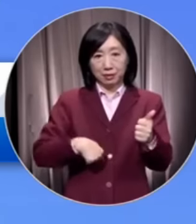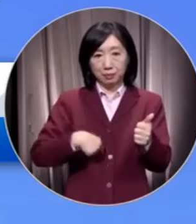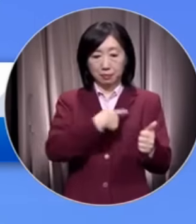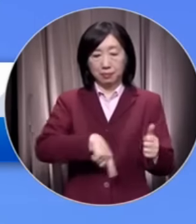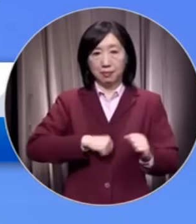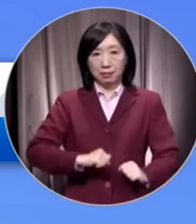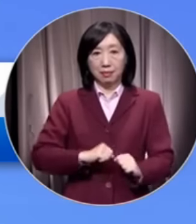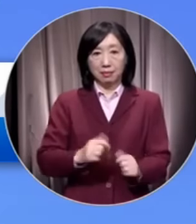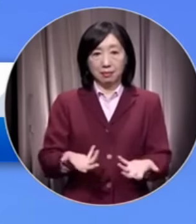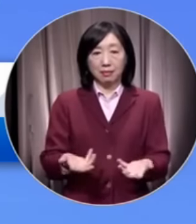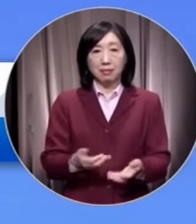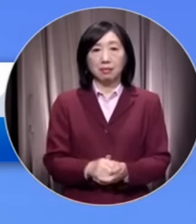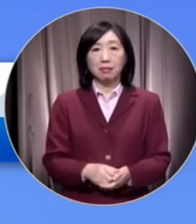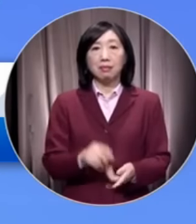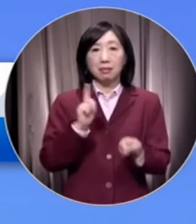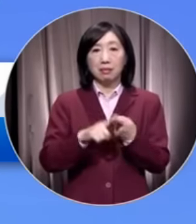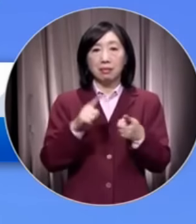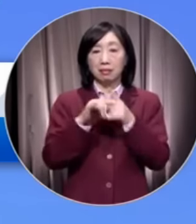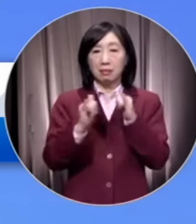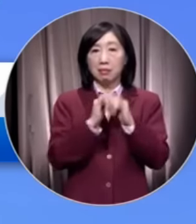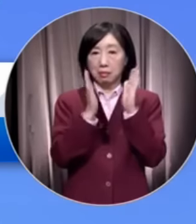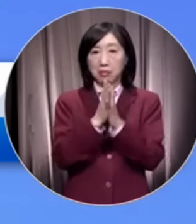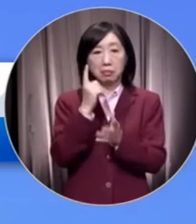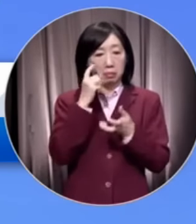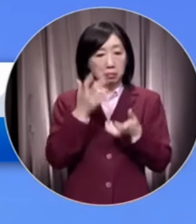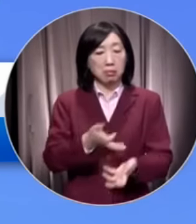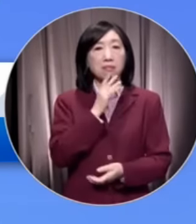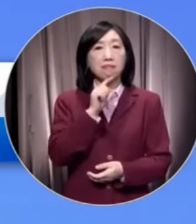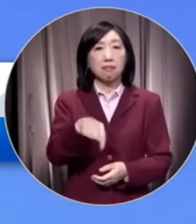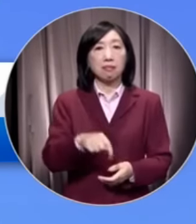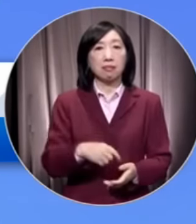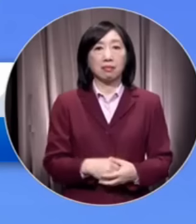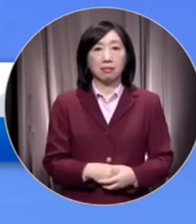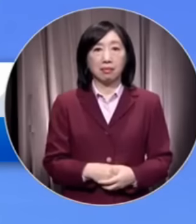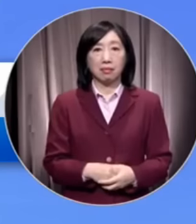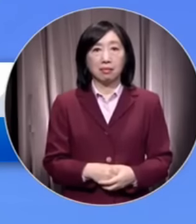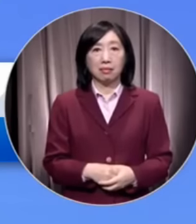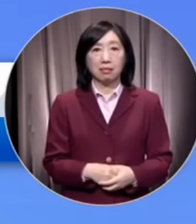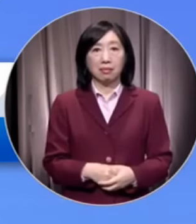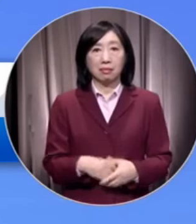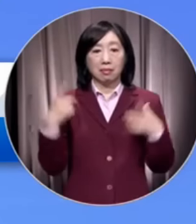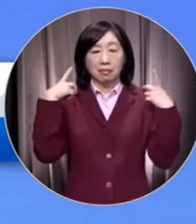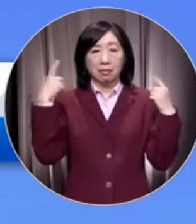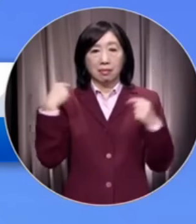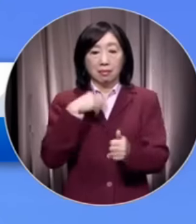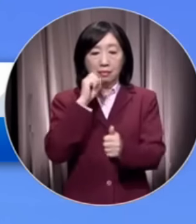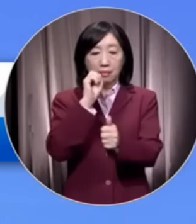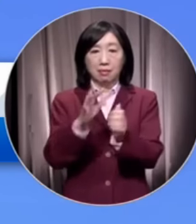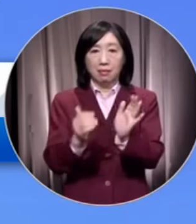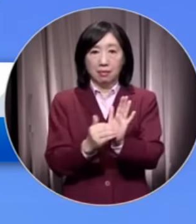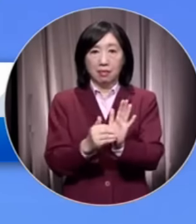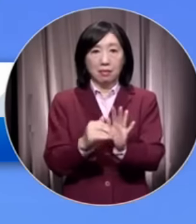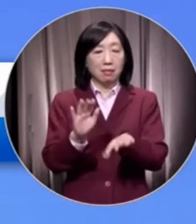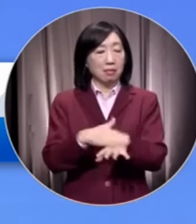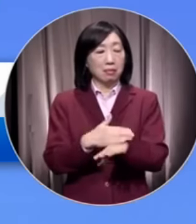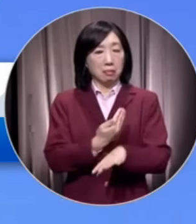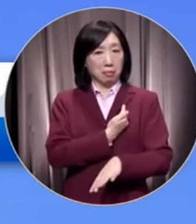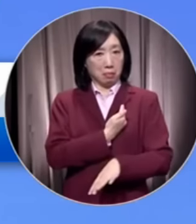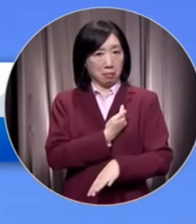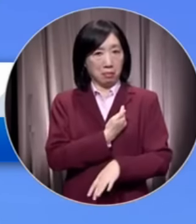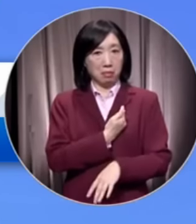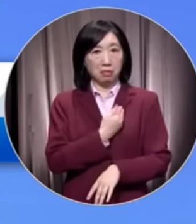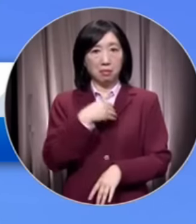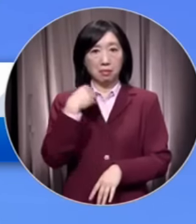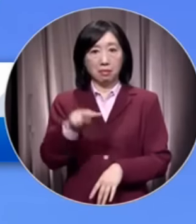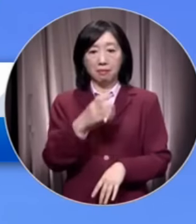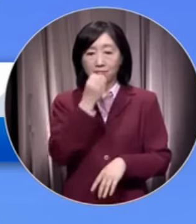健康的问题，是全民最关心的食安问题。宋楚瑜执政之后，不会容忍任何